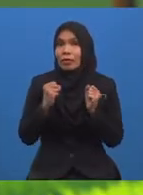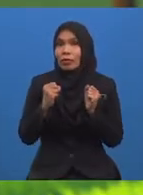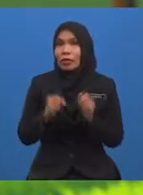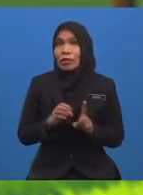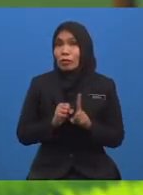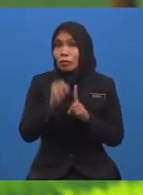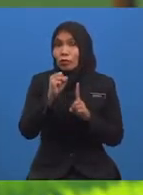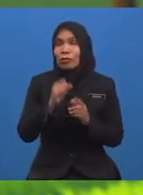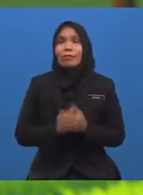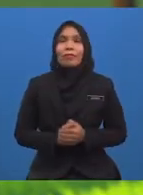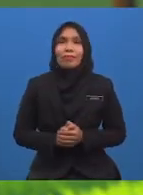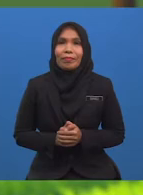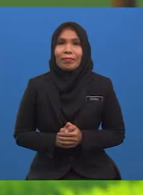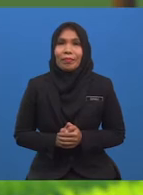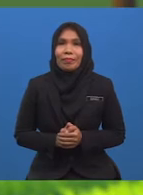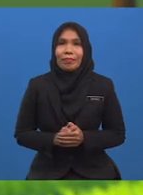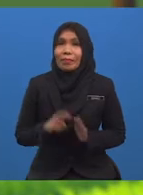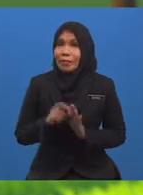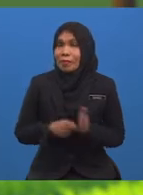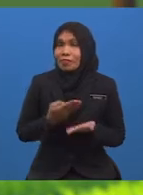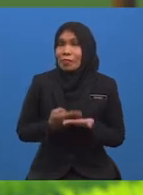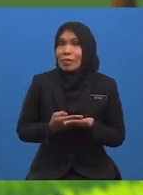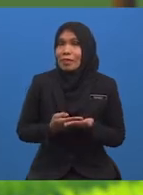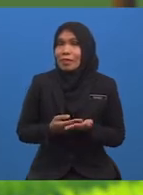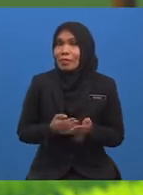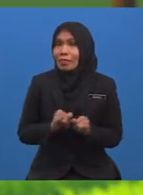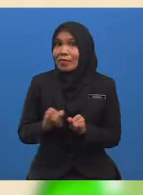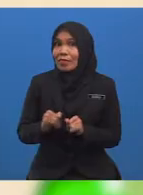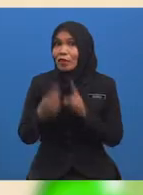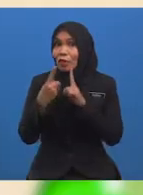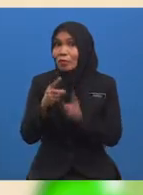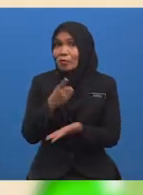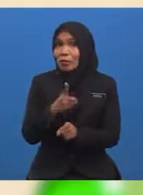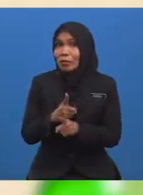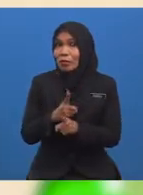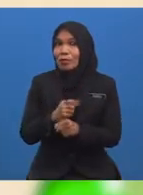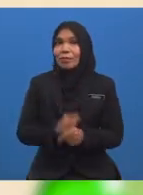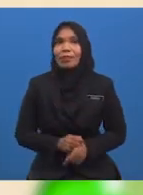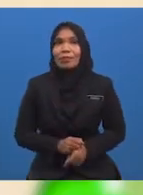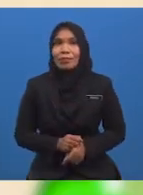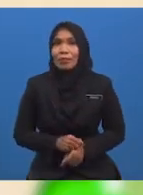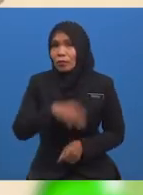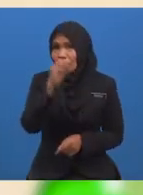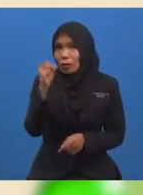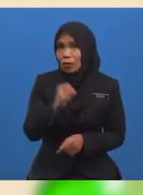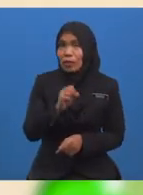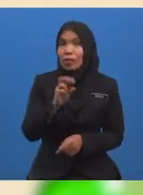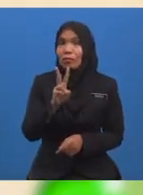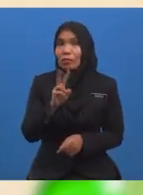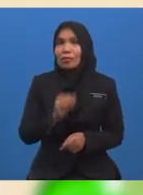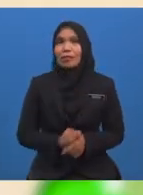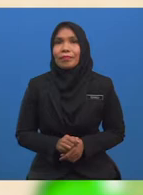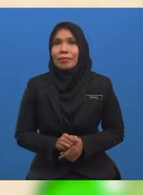semua? Terbaik. Sekarang kita lihat soalan 2. Soalannya ialah,